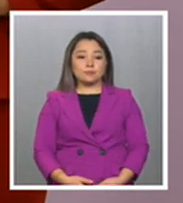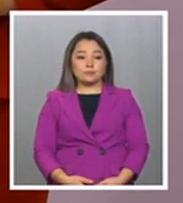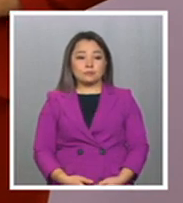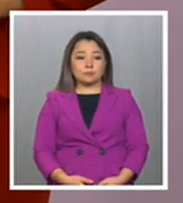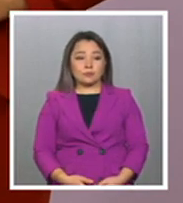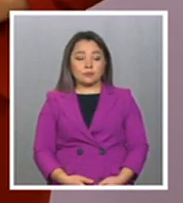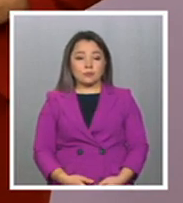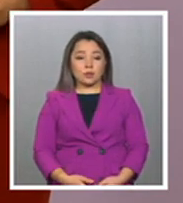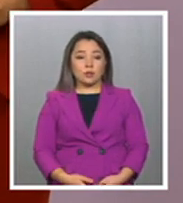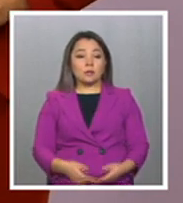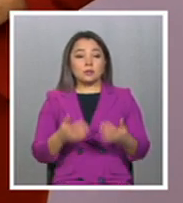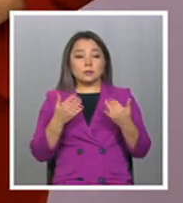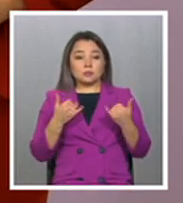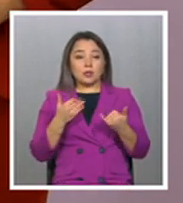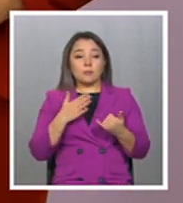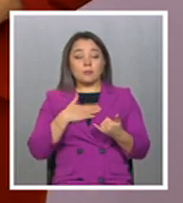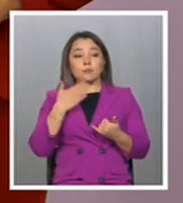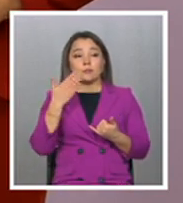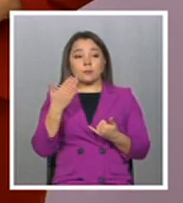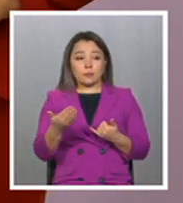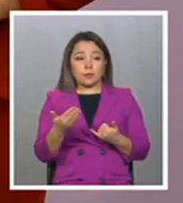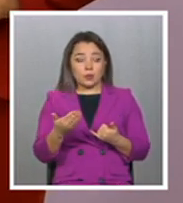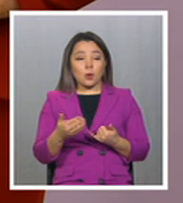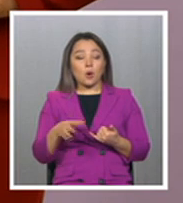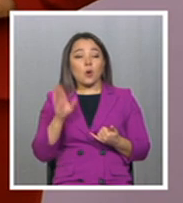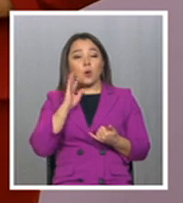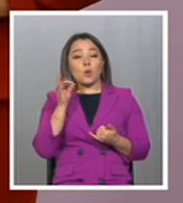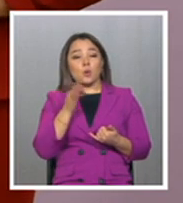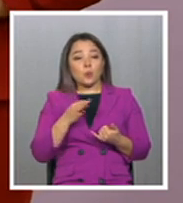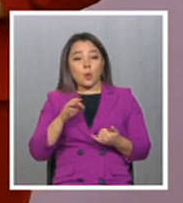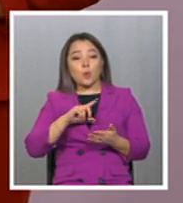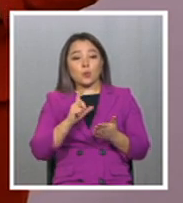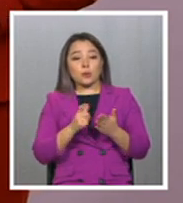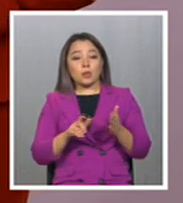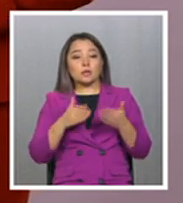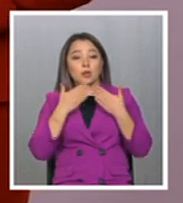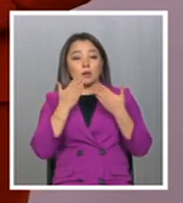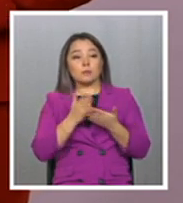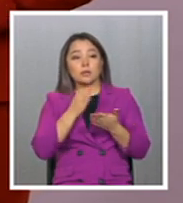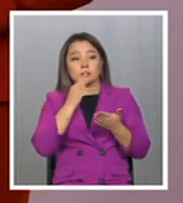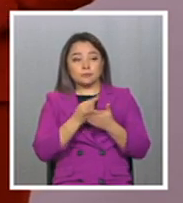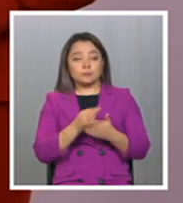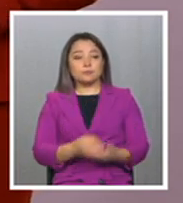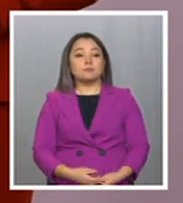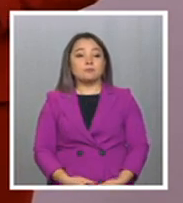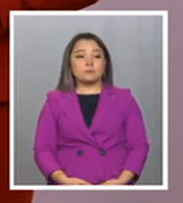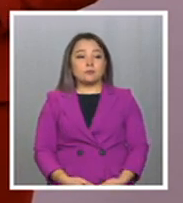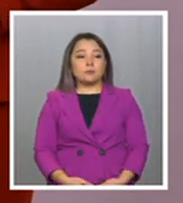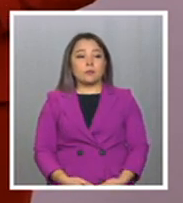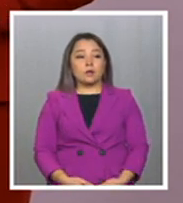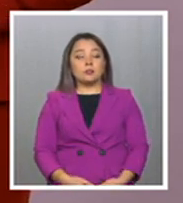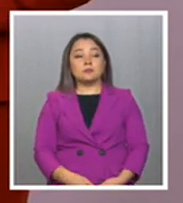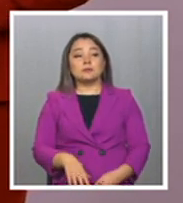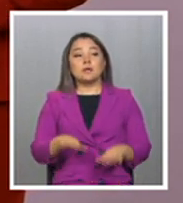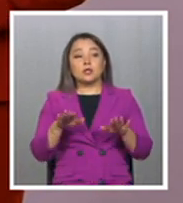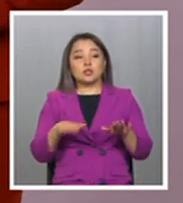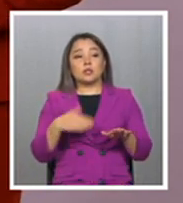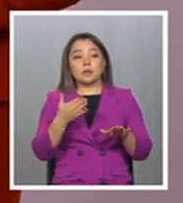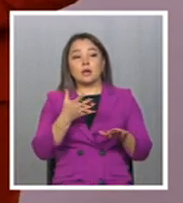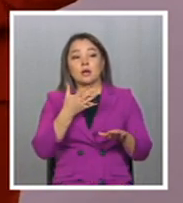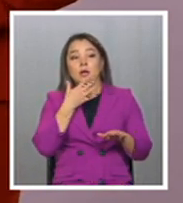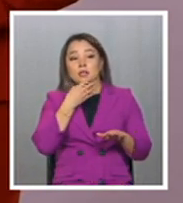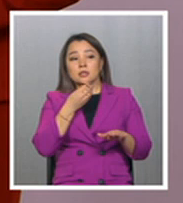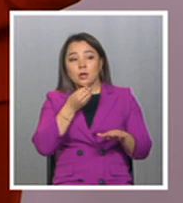Ал енді балалар, қазір мен сендерге көл деген өлеңді оқып беремін. Жатыр әсем көл